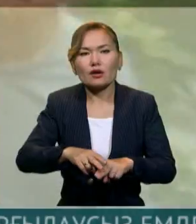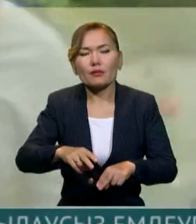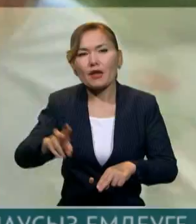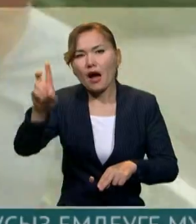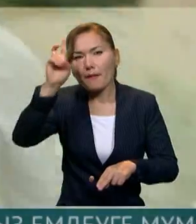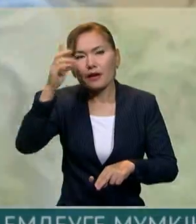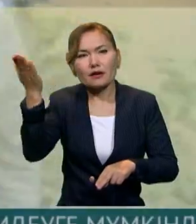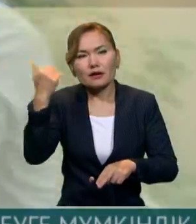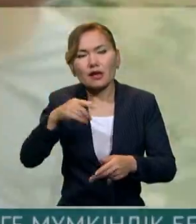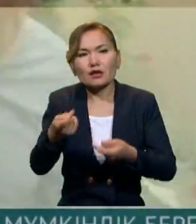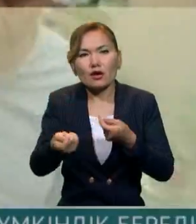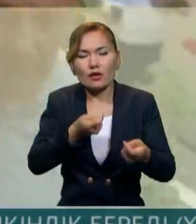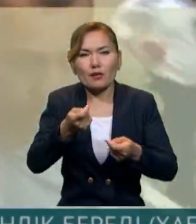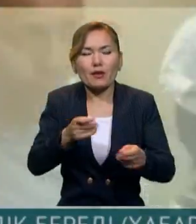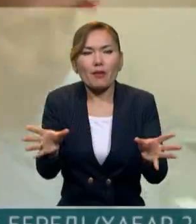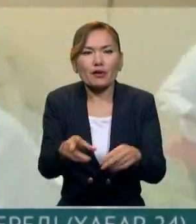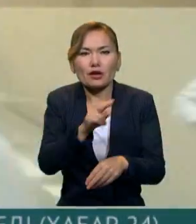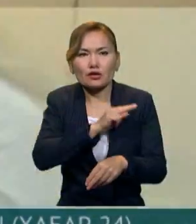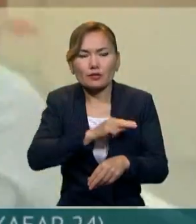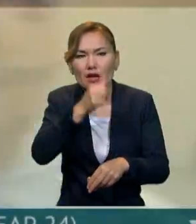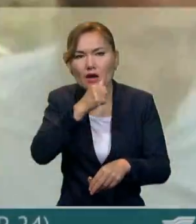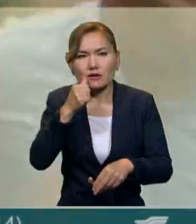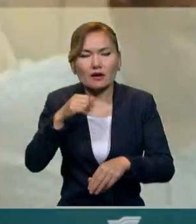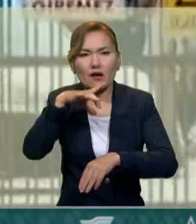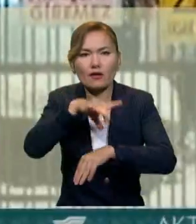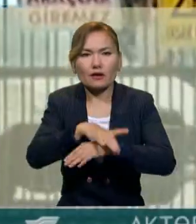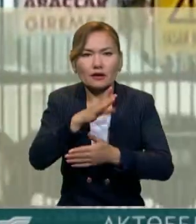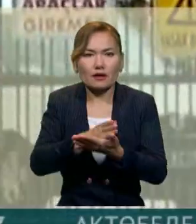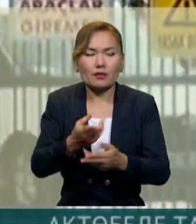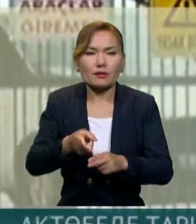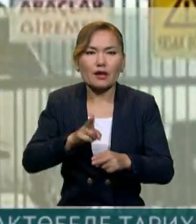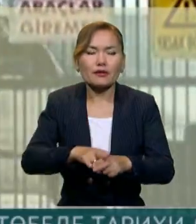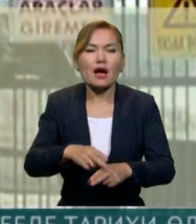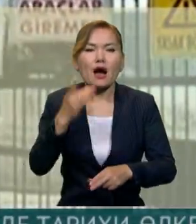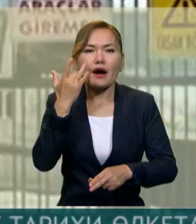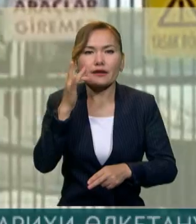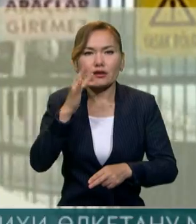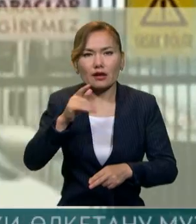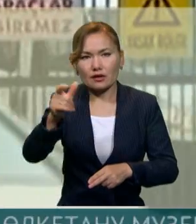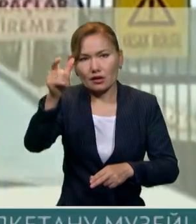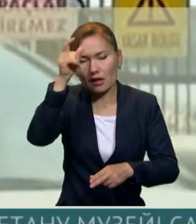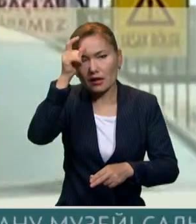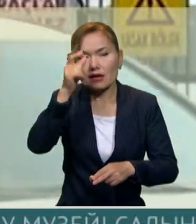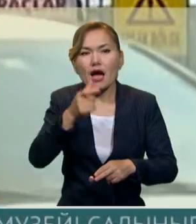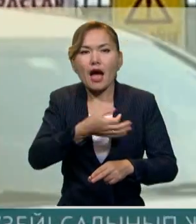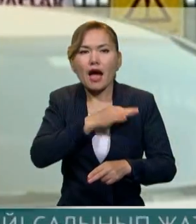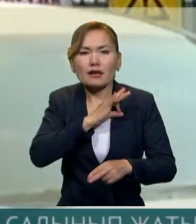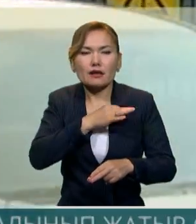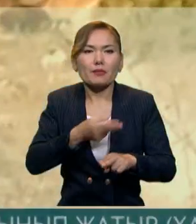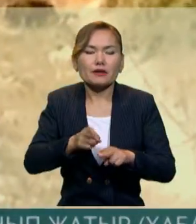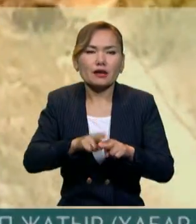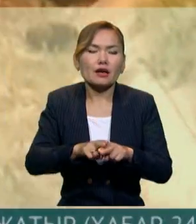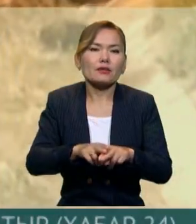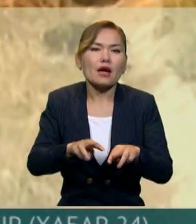күдікпен қамауға алынған болатын. Эндрю Брансон бұл айыпты жоққа шығарады. Осыған байланысты АқШ Түркияның әділет және ішкі